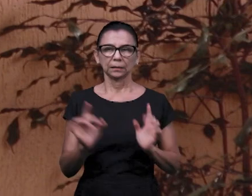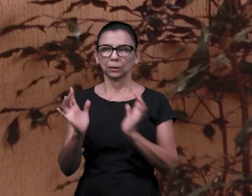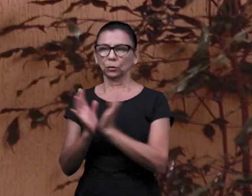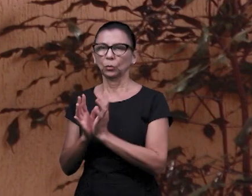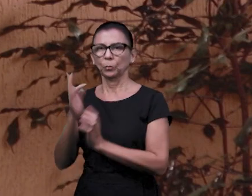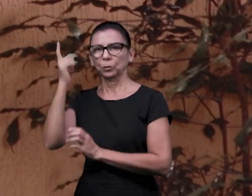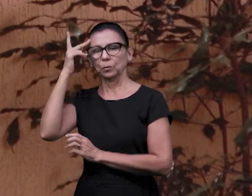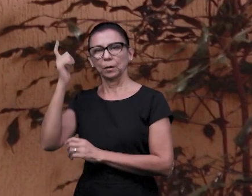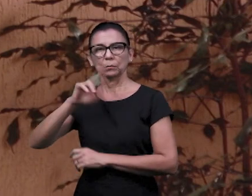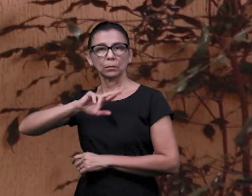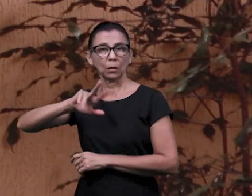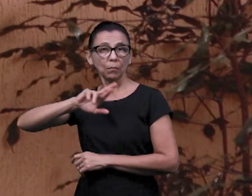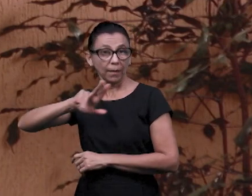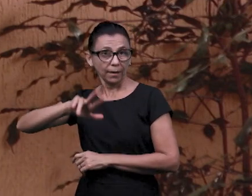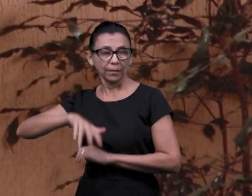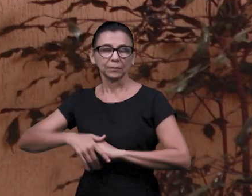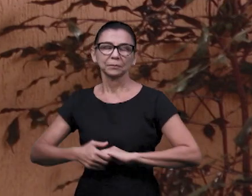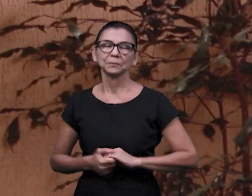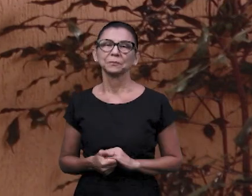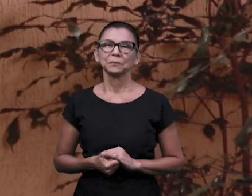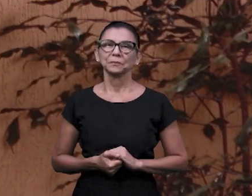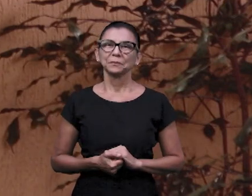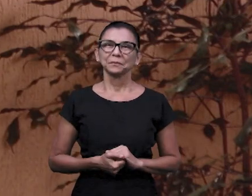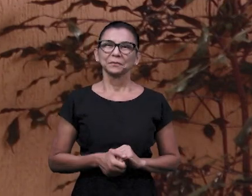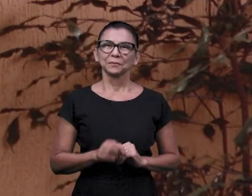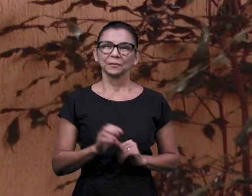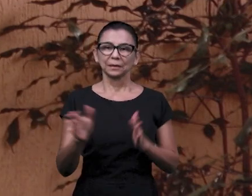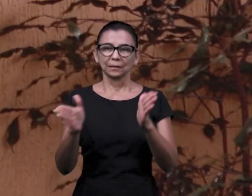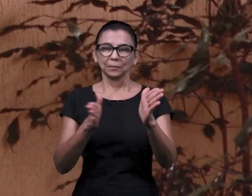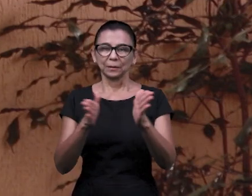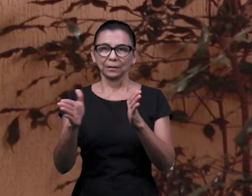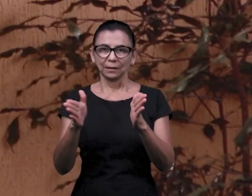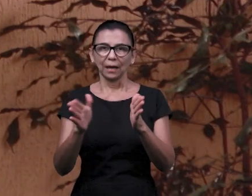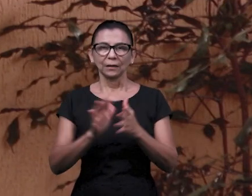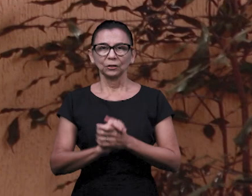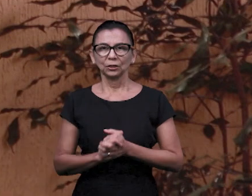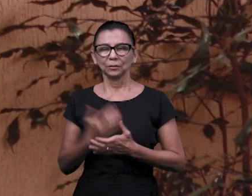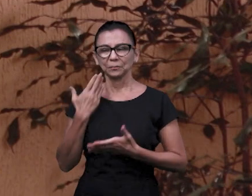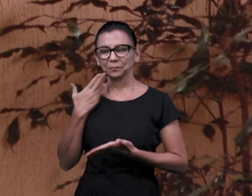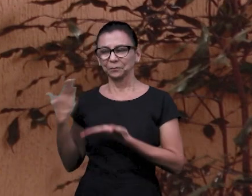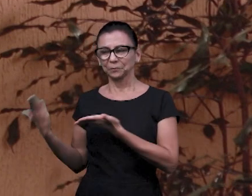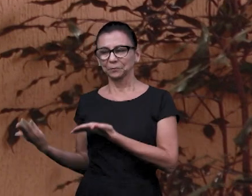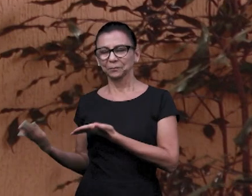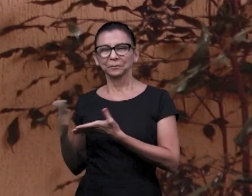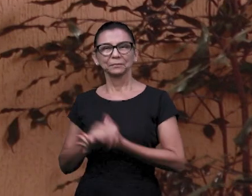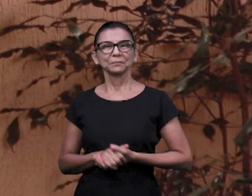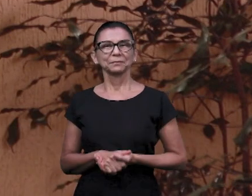S'il y a des doutes, continuez à nous envoyer par l'email d'accessibilité,